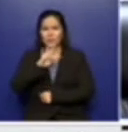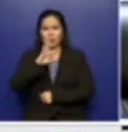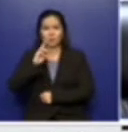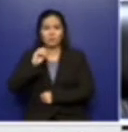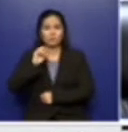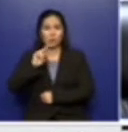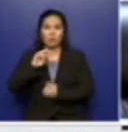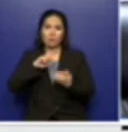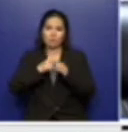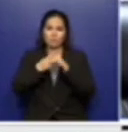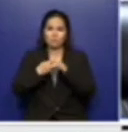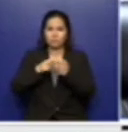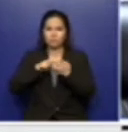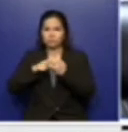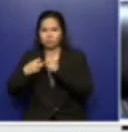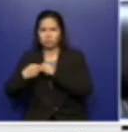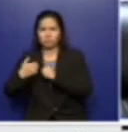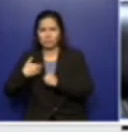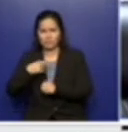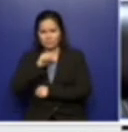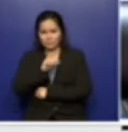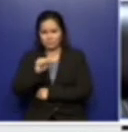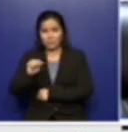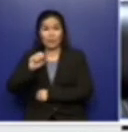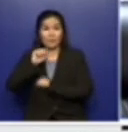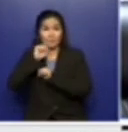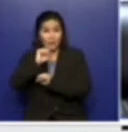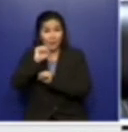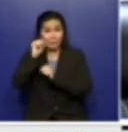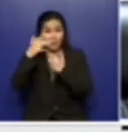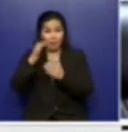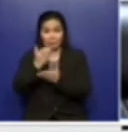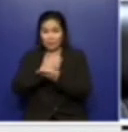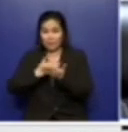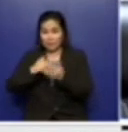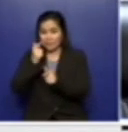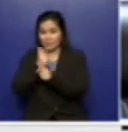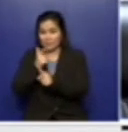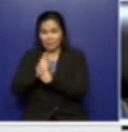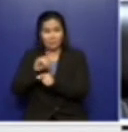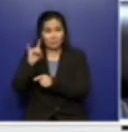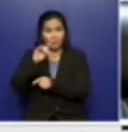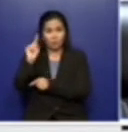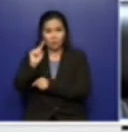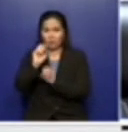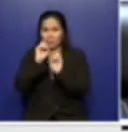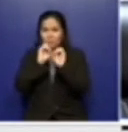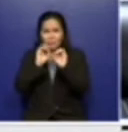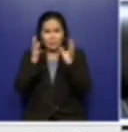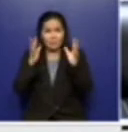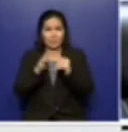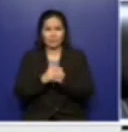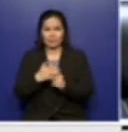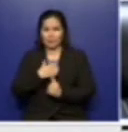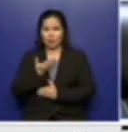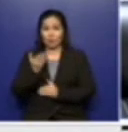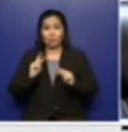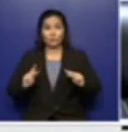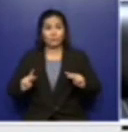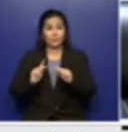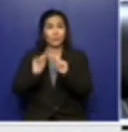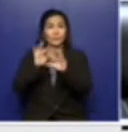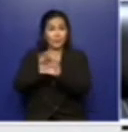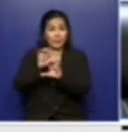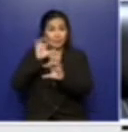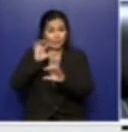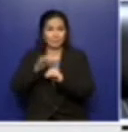2462หลายพื้นที่นะครับประกาศไม่มีเขตแดนที่ชัดเจนอยากกราบเรียนต่อกระทรวงมหาดไท